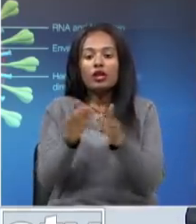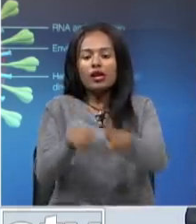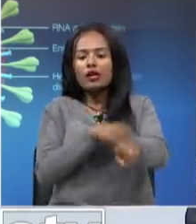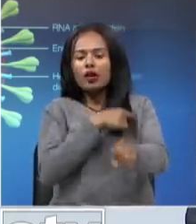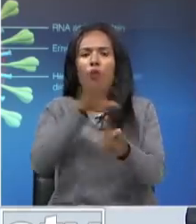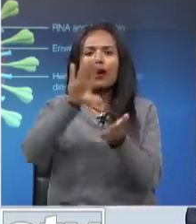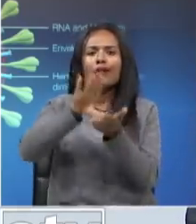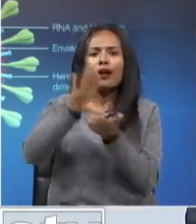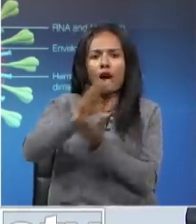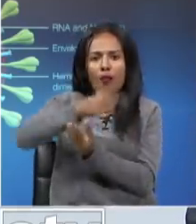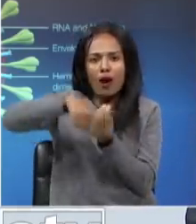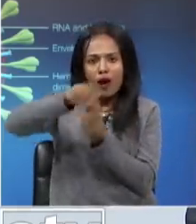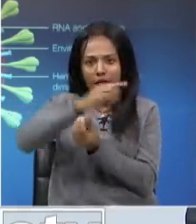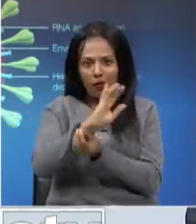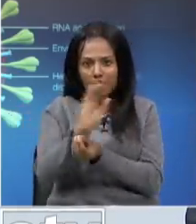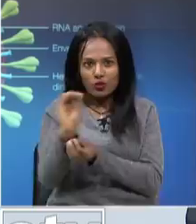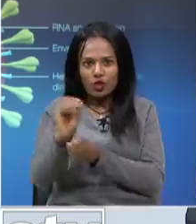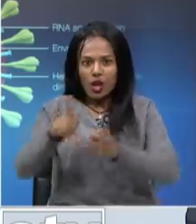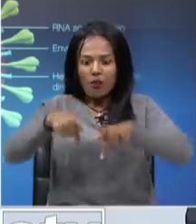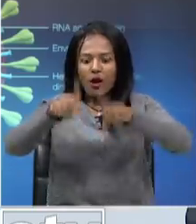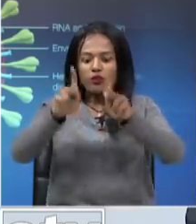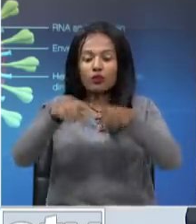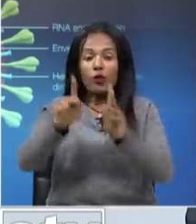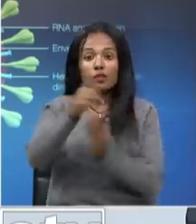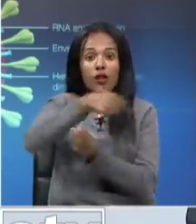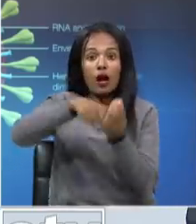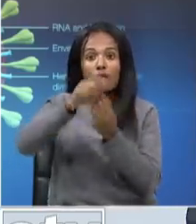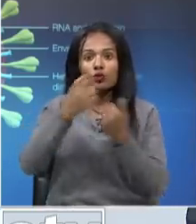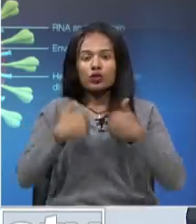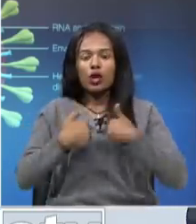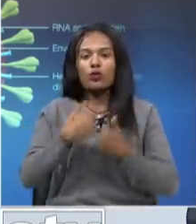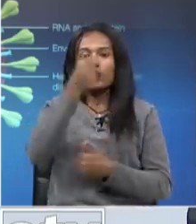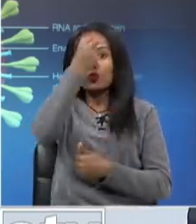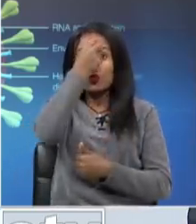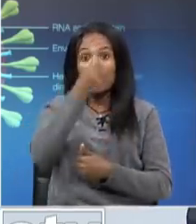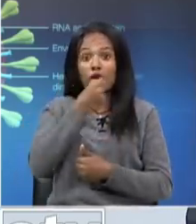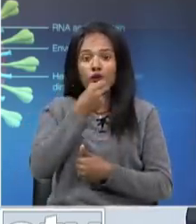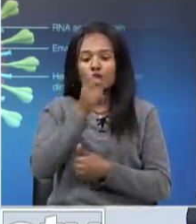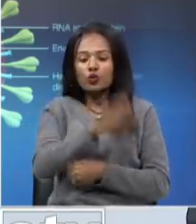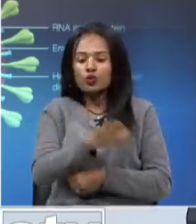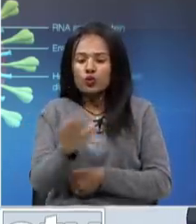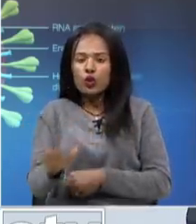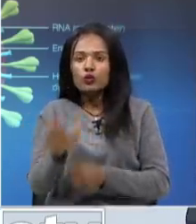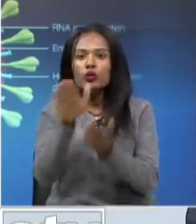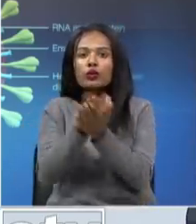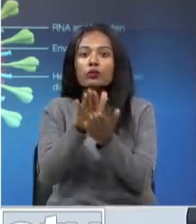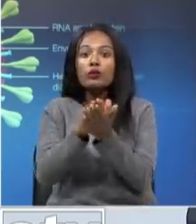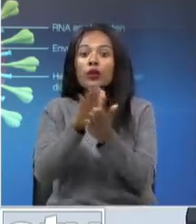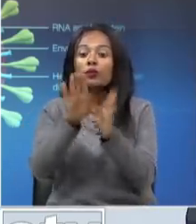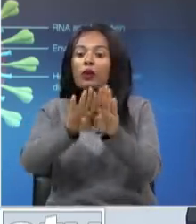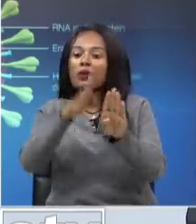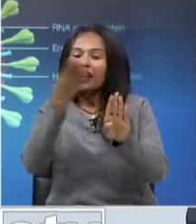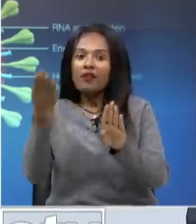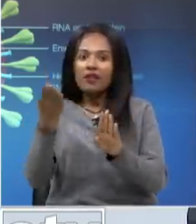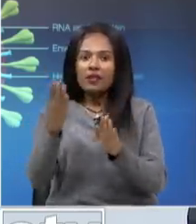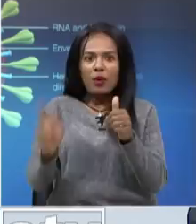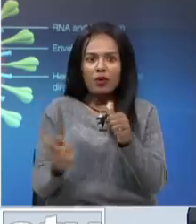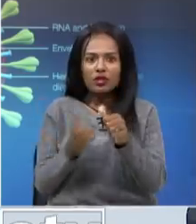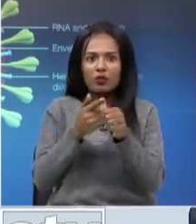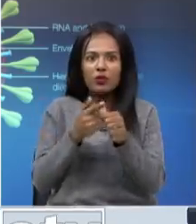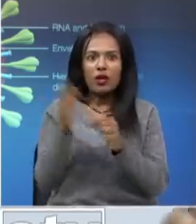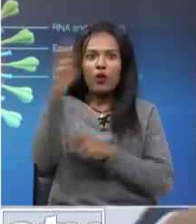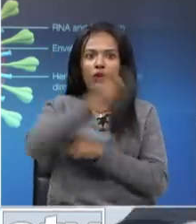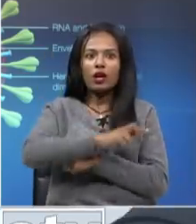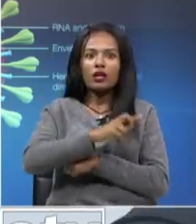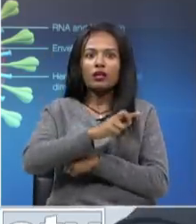ገጠራማ አካባቢዎችና በአርብቶ አደር አካባቢዎች ያሉ ወላጆች ልጆቻችሁ ትምህርት ቤት በሚከፈትበት በመጀመሪያው ቀን